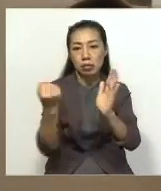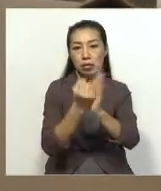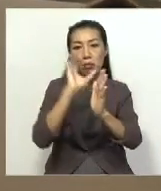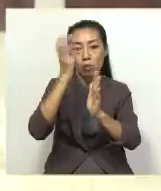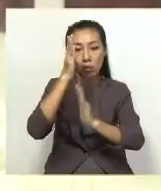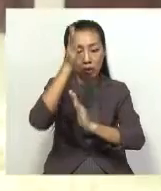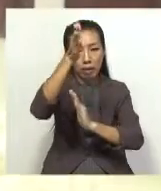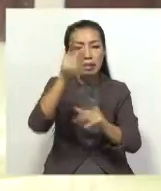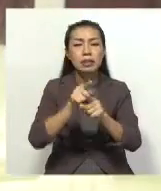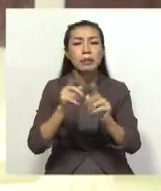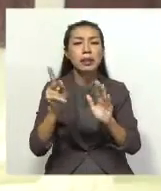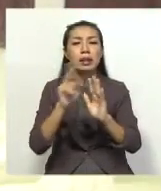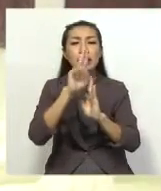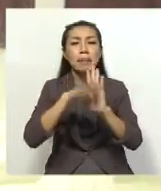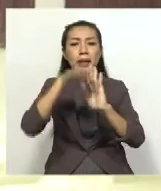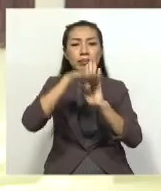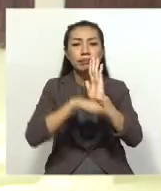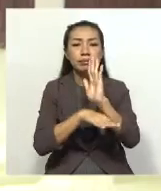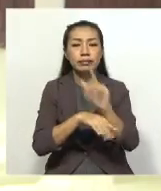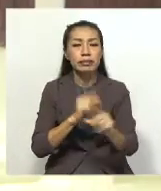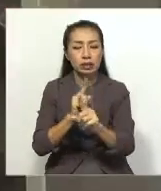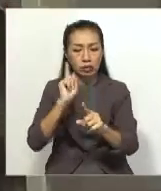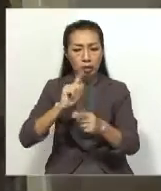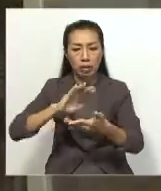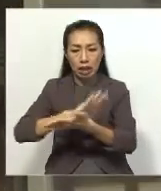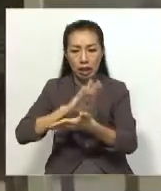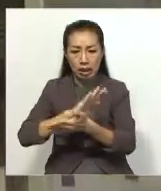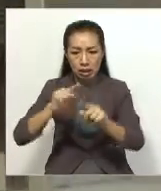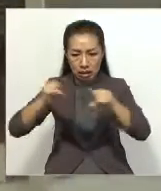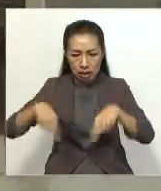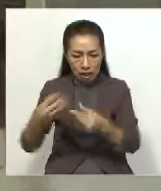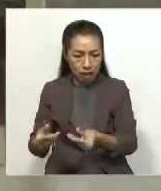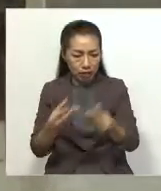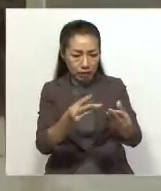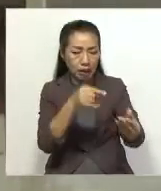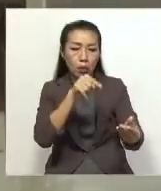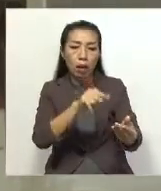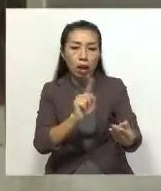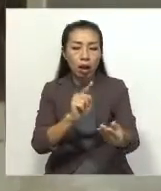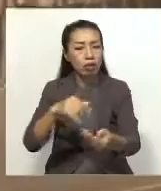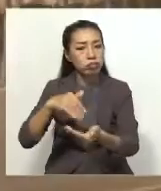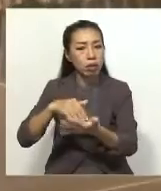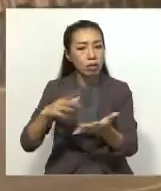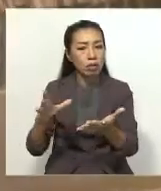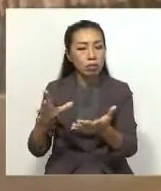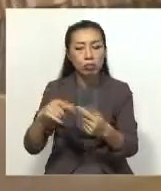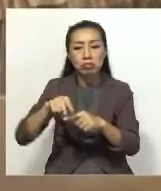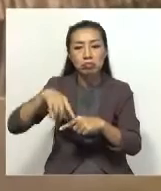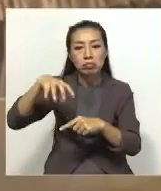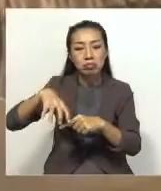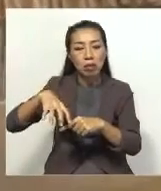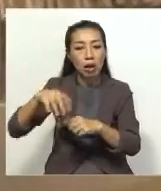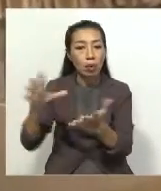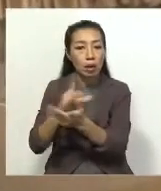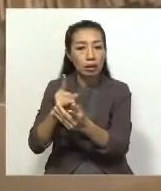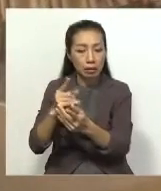ถือว่าเป็นไปตามข้อกำหนดการนำเสนอเอกสารนำเสนอแหล่งมราดกโลกทางวฒนธรรมก็คือภายในวันท